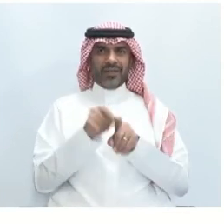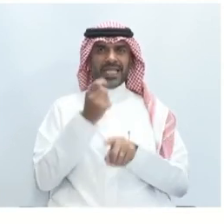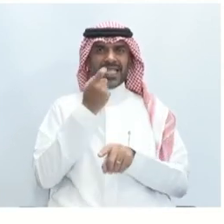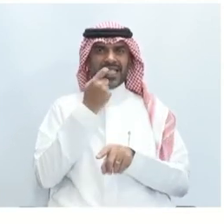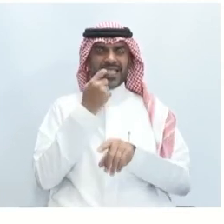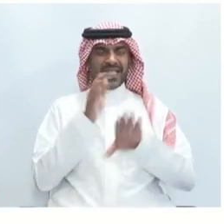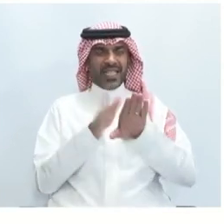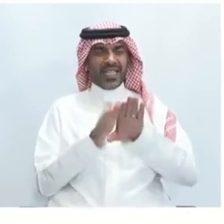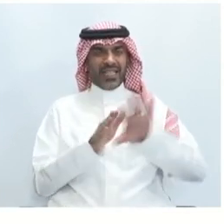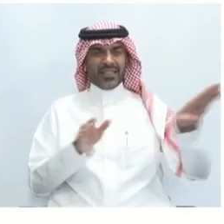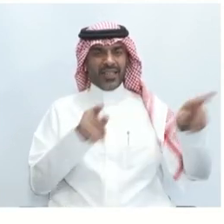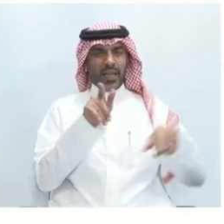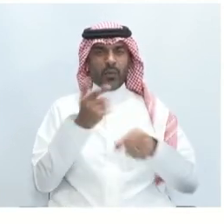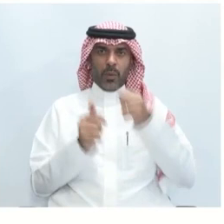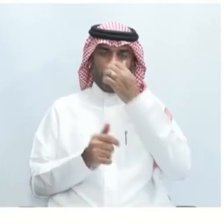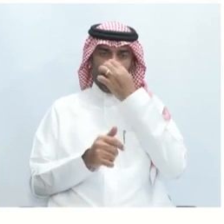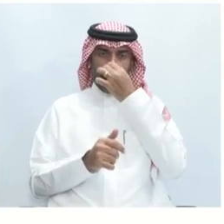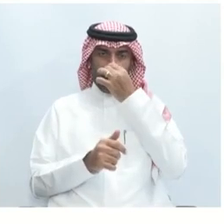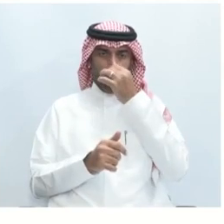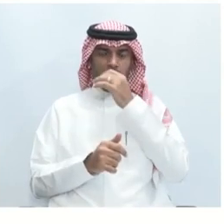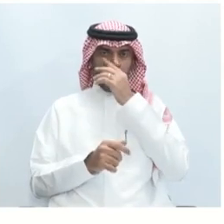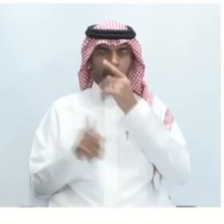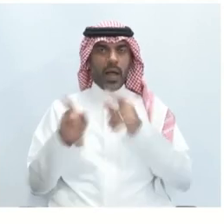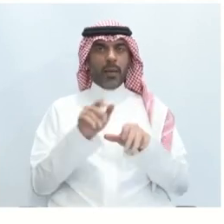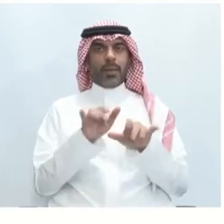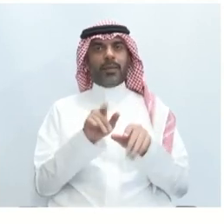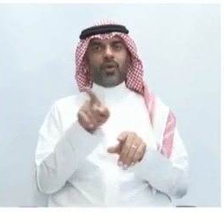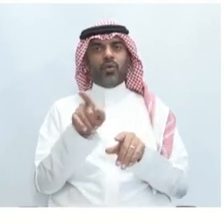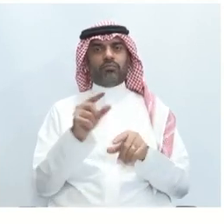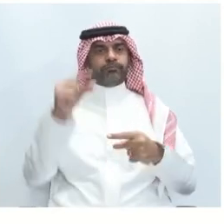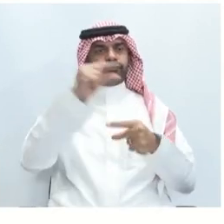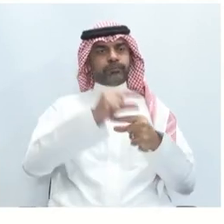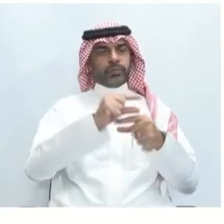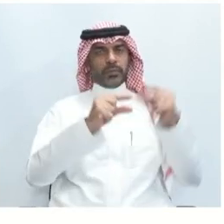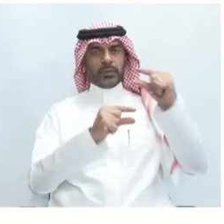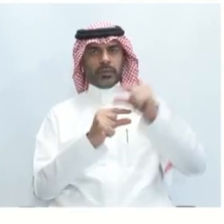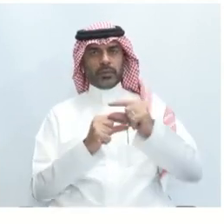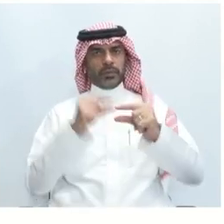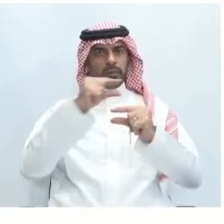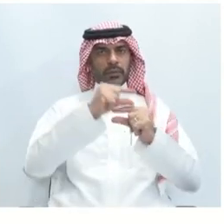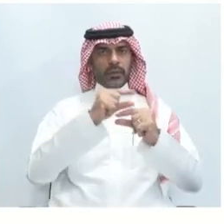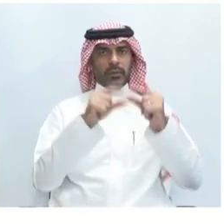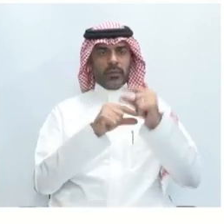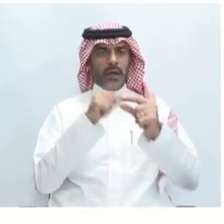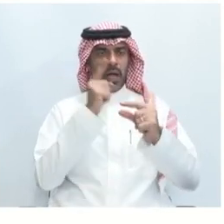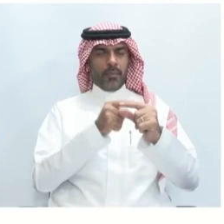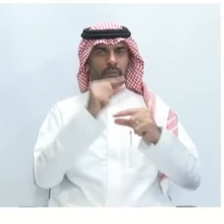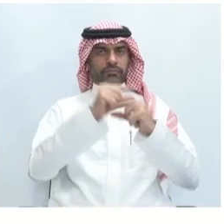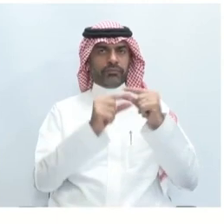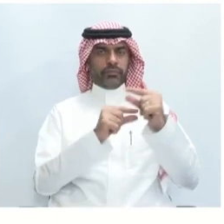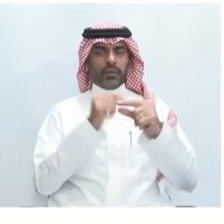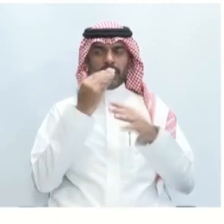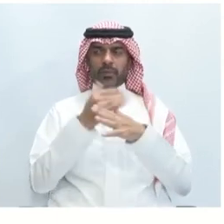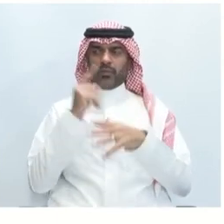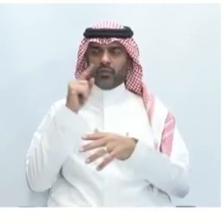الشاشه احسنتم هي منطقه البرمجه يتم فيها تركيب اللبنات مع بعضها البعض حتى نحصل على